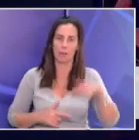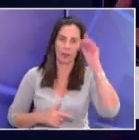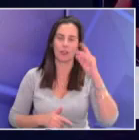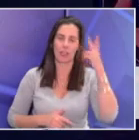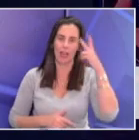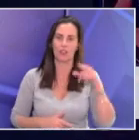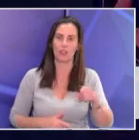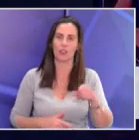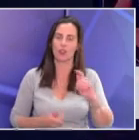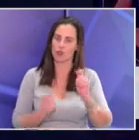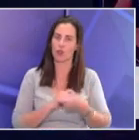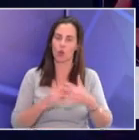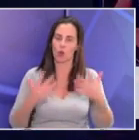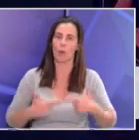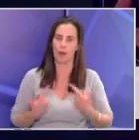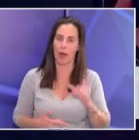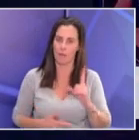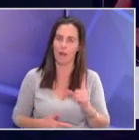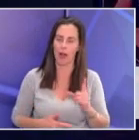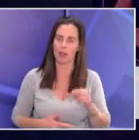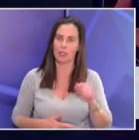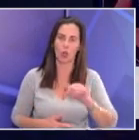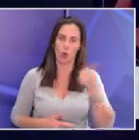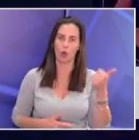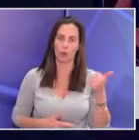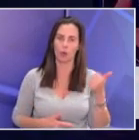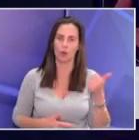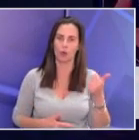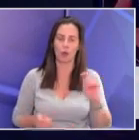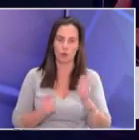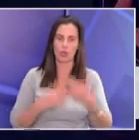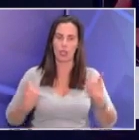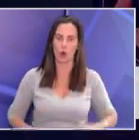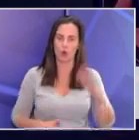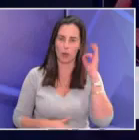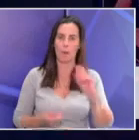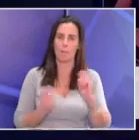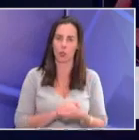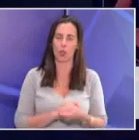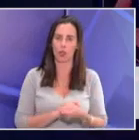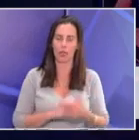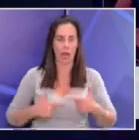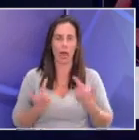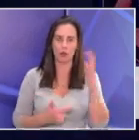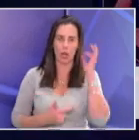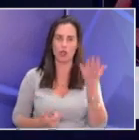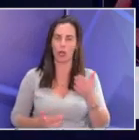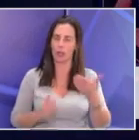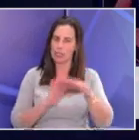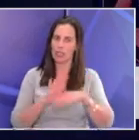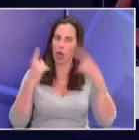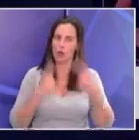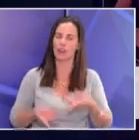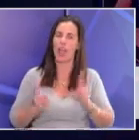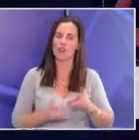הגבר יבין שזה שינוי משמעותי בחיים שלו, אבל זה קודם כל משנה את הגוף של האישה, משנה את אורח החיים שלה, את סדר היום שלה,